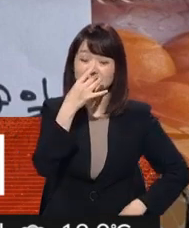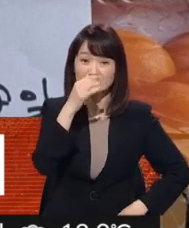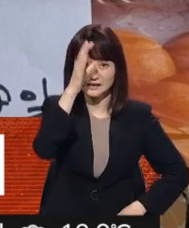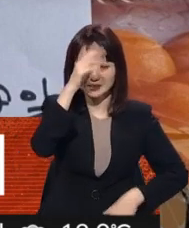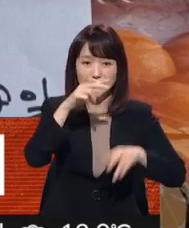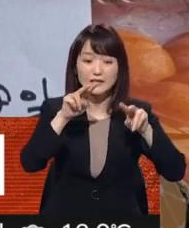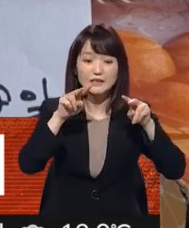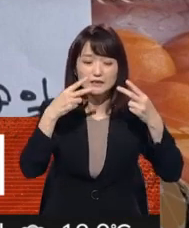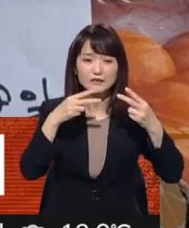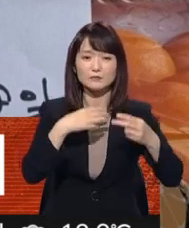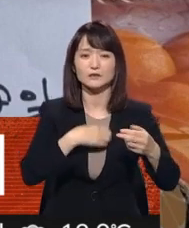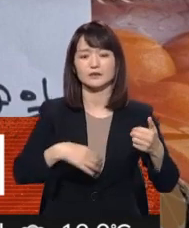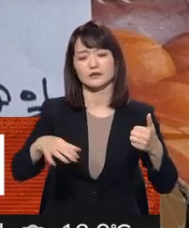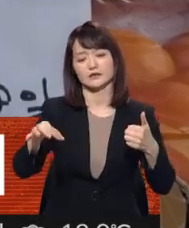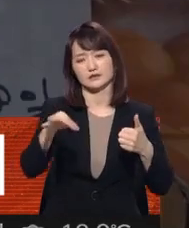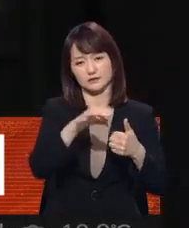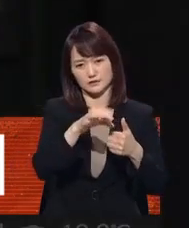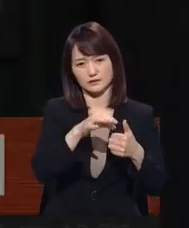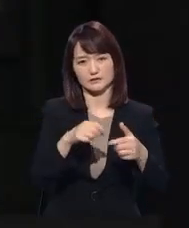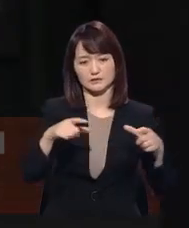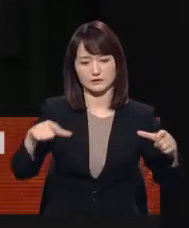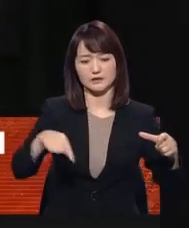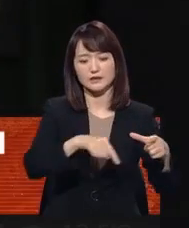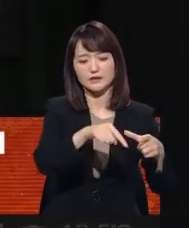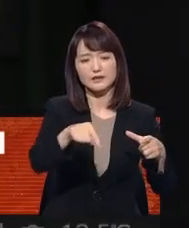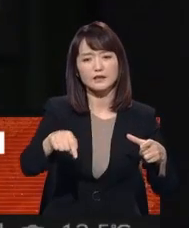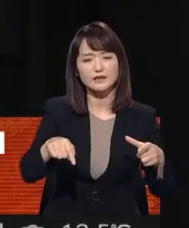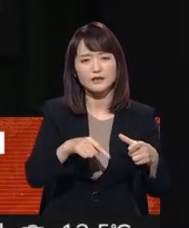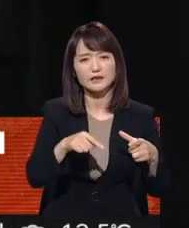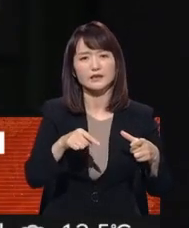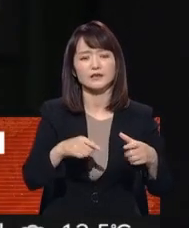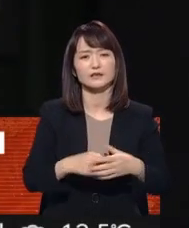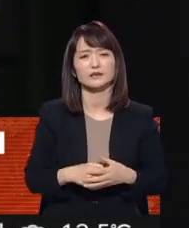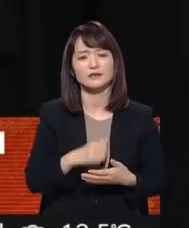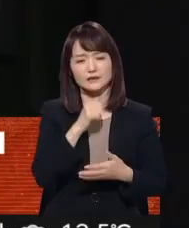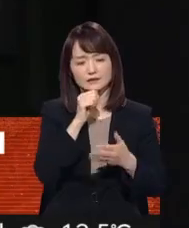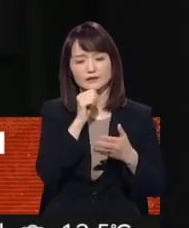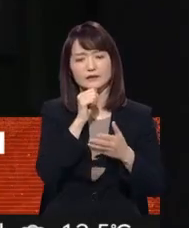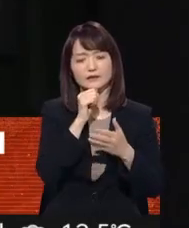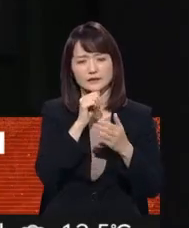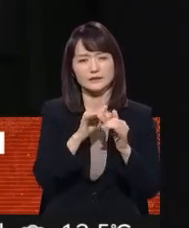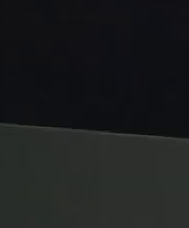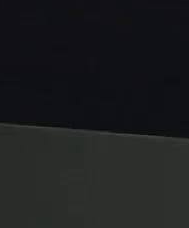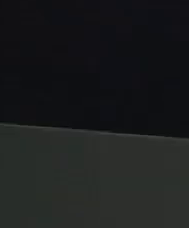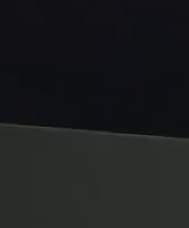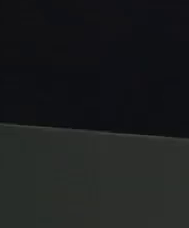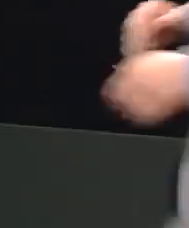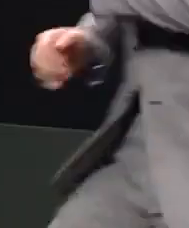라면은 기초생활 수급자나 관내 취약계층에게 전달할 예정이라고 합니다